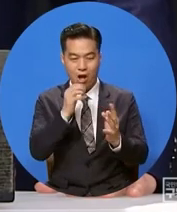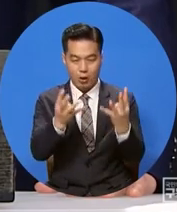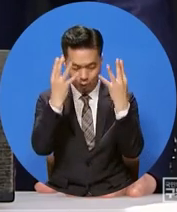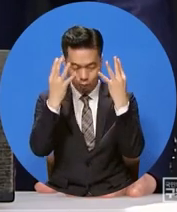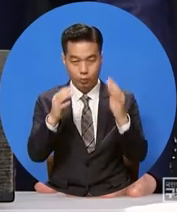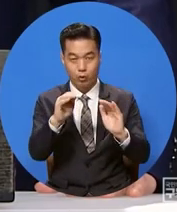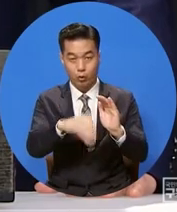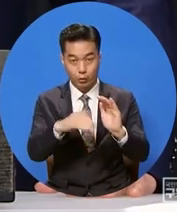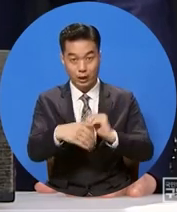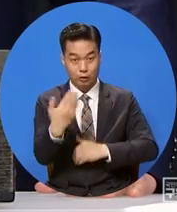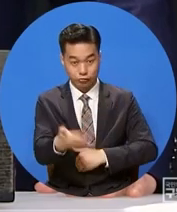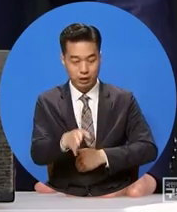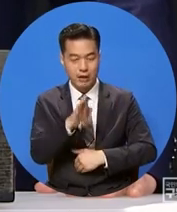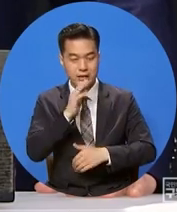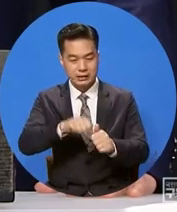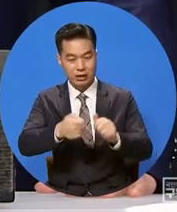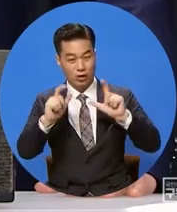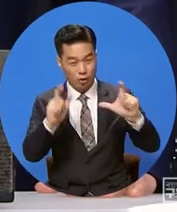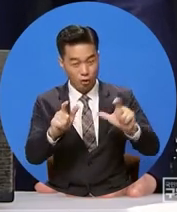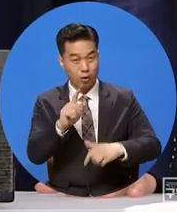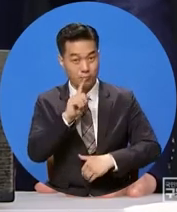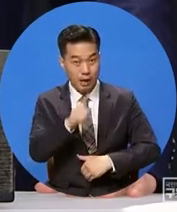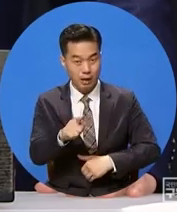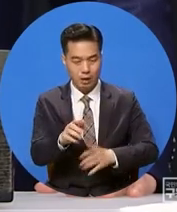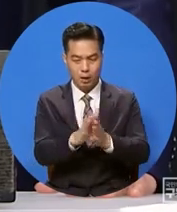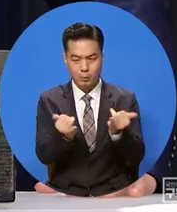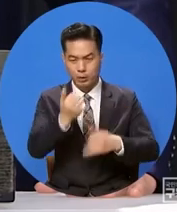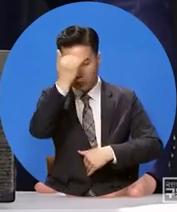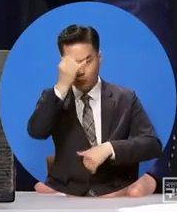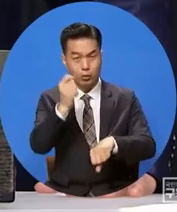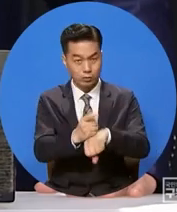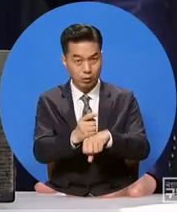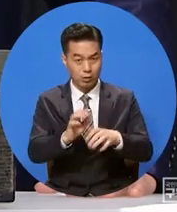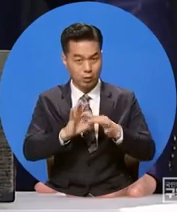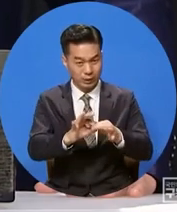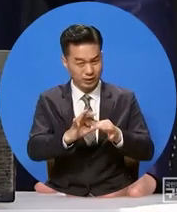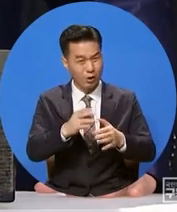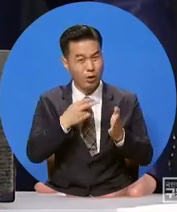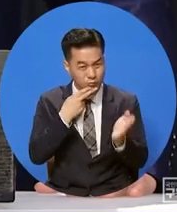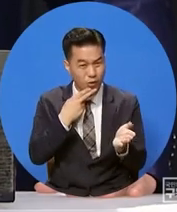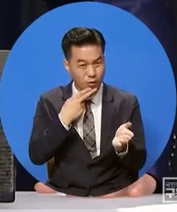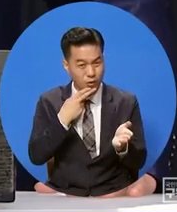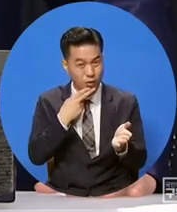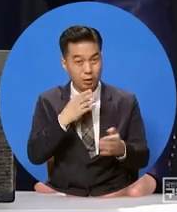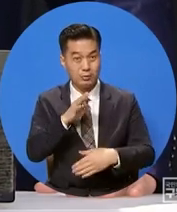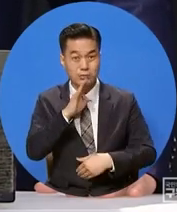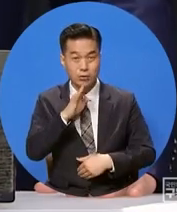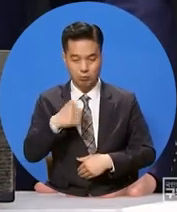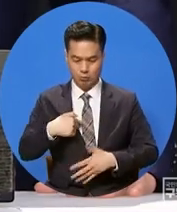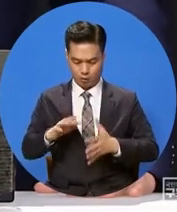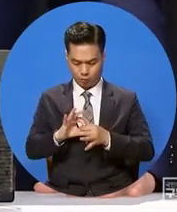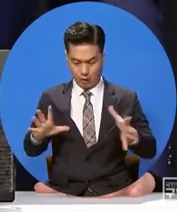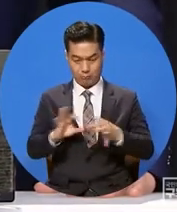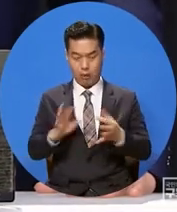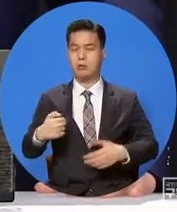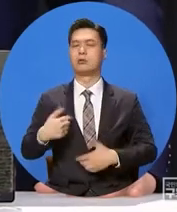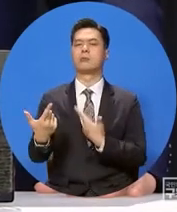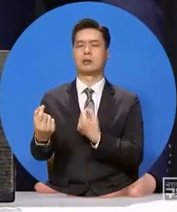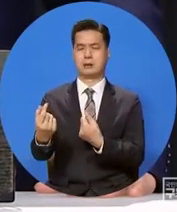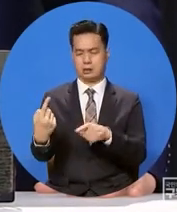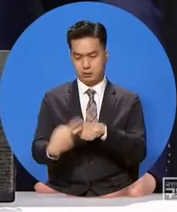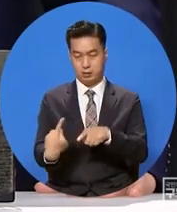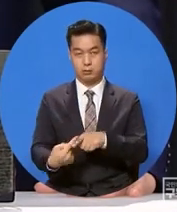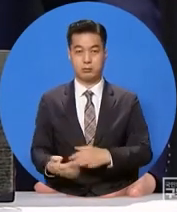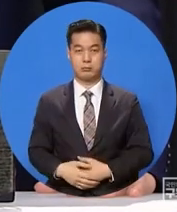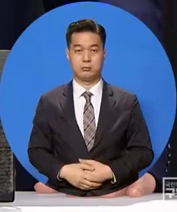공사 준다고 그래서 실형 선고 받고 이런 거는 본인 도덕성하고 관계가 없는 거죠. 아니 그죠? 나하고는 없죠. 아이고 마찬가지죠.